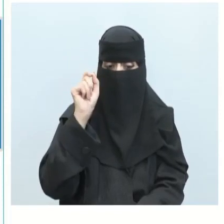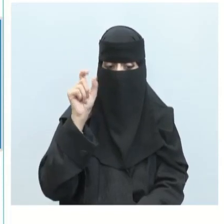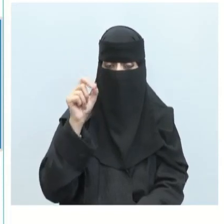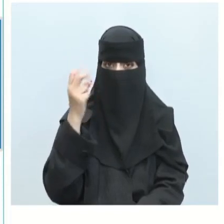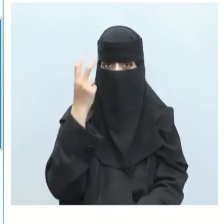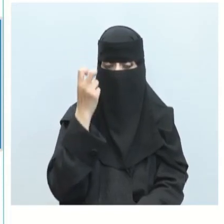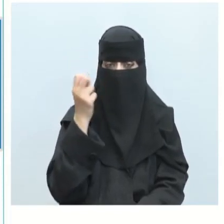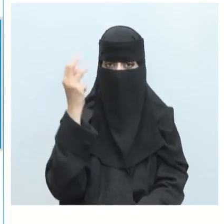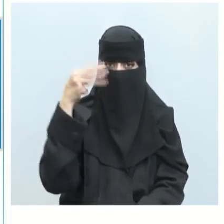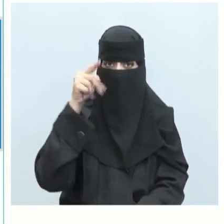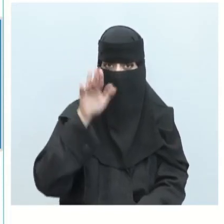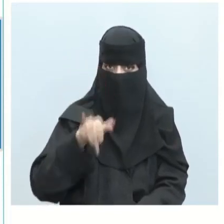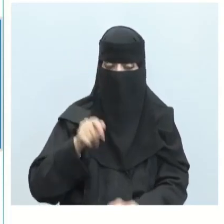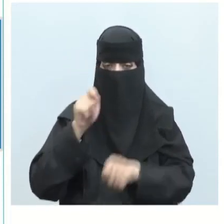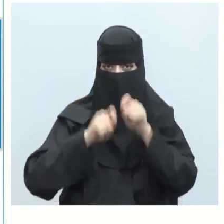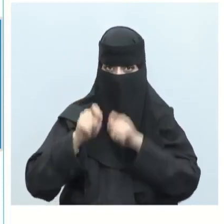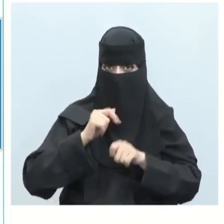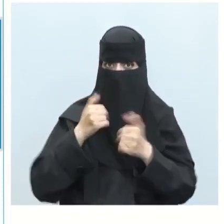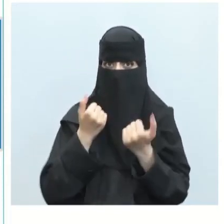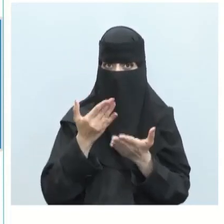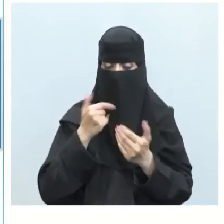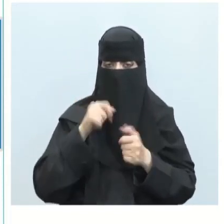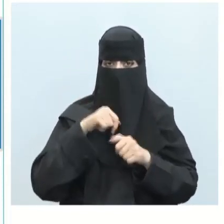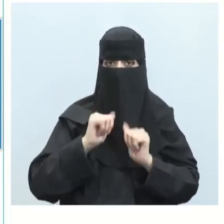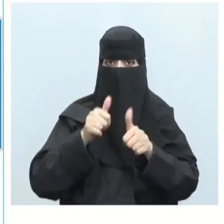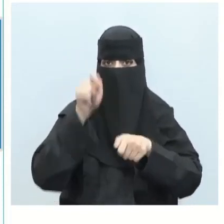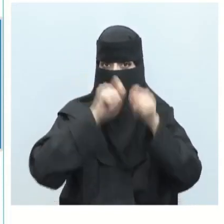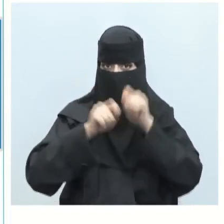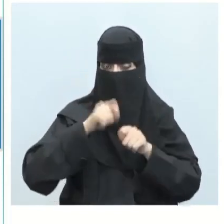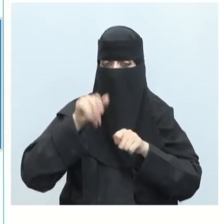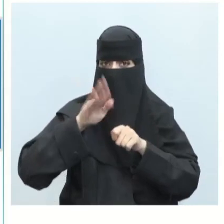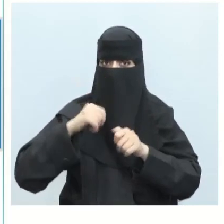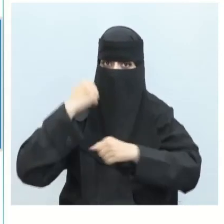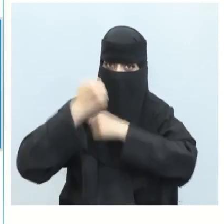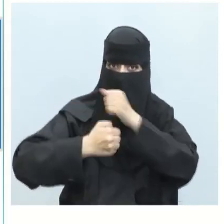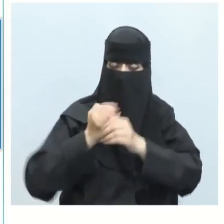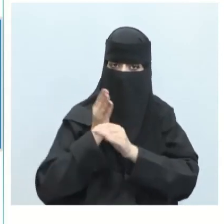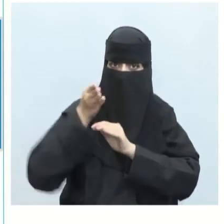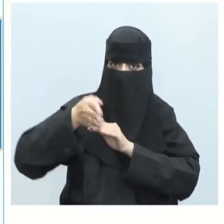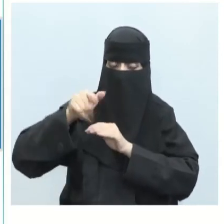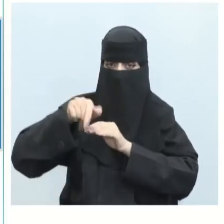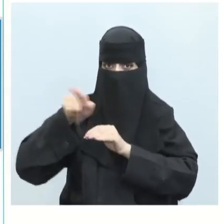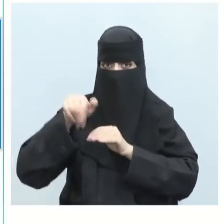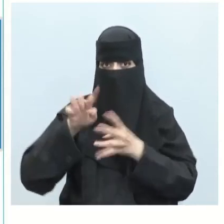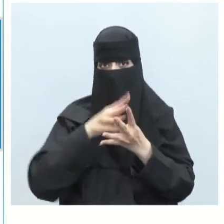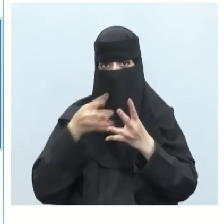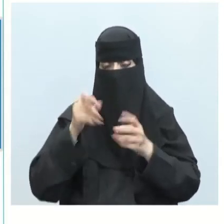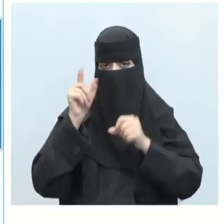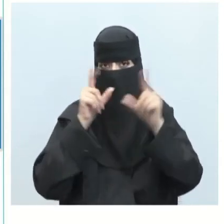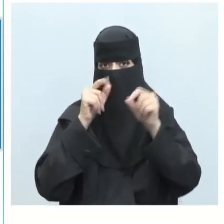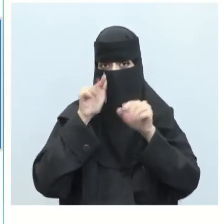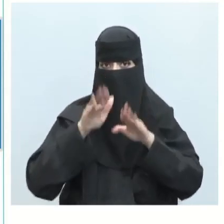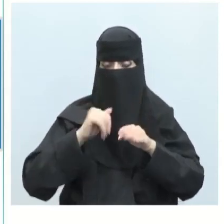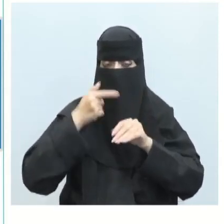19923 قيد الاستخدام في حال لم يكن قيد الاستخدام سيستخدمه في محاوله الدخول لهذه الشبكه